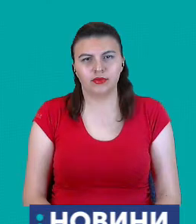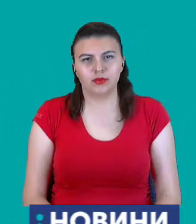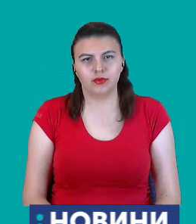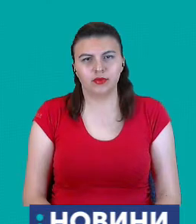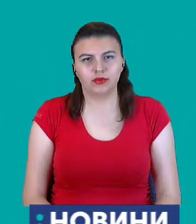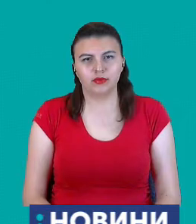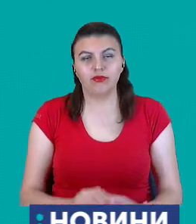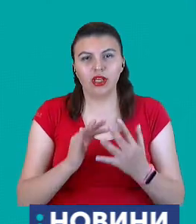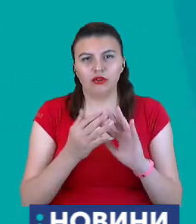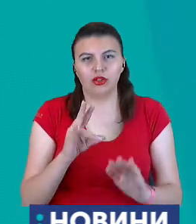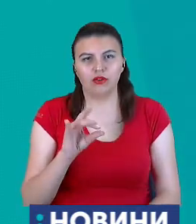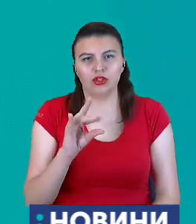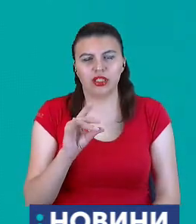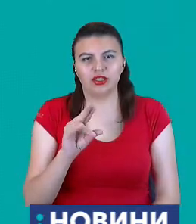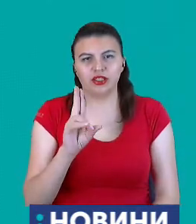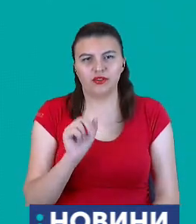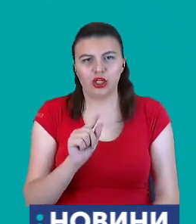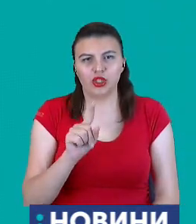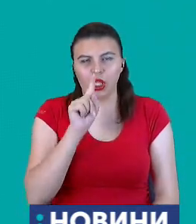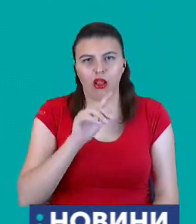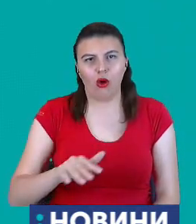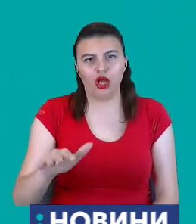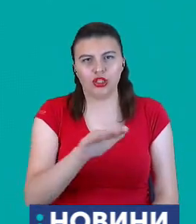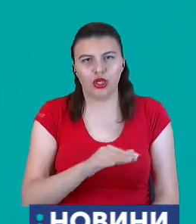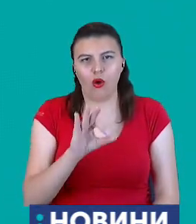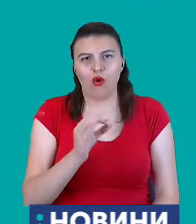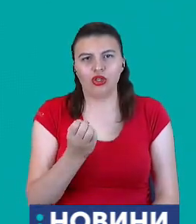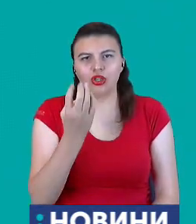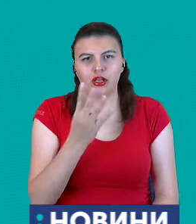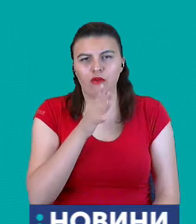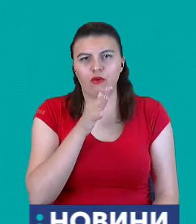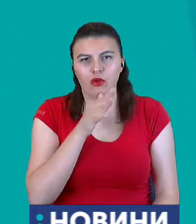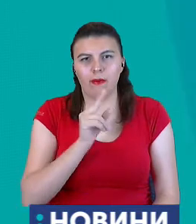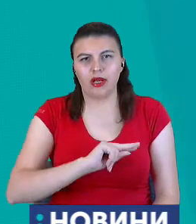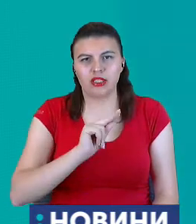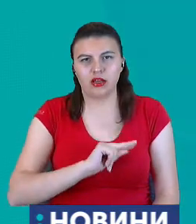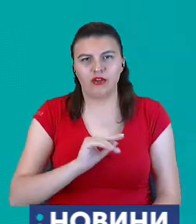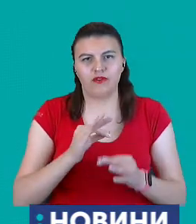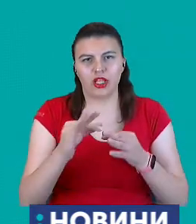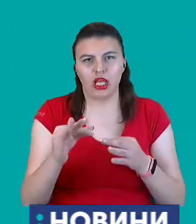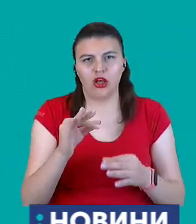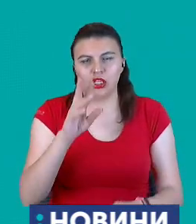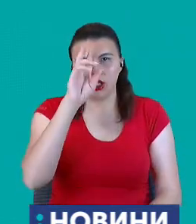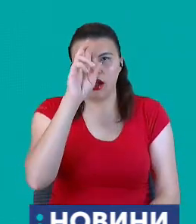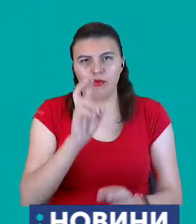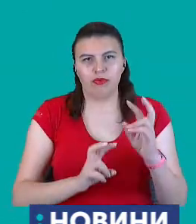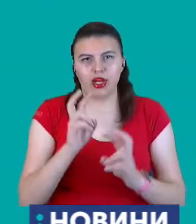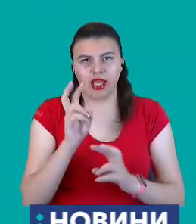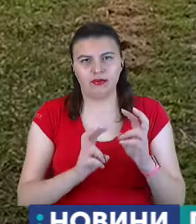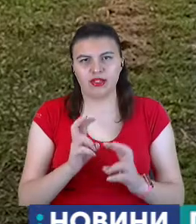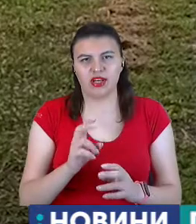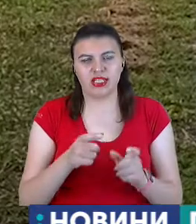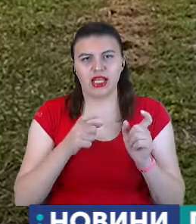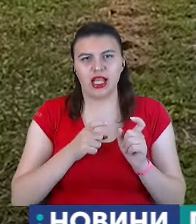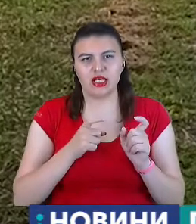В селі Новострівцівка, що на Луганщині, о 14-й годині працівники філіалу державного підприємства